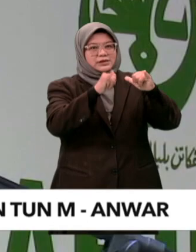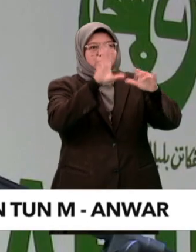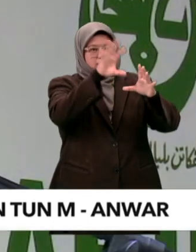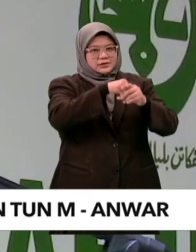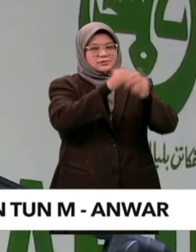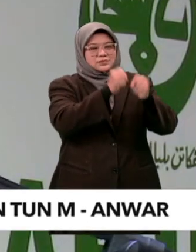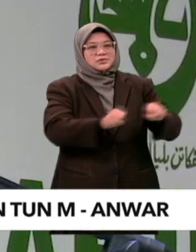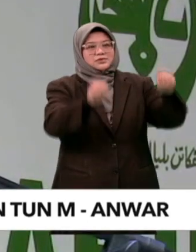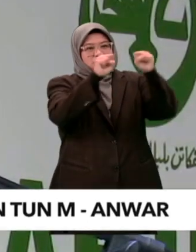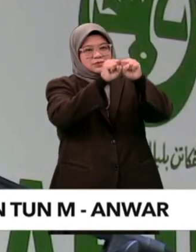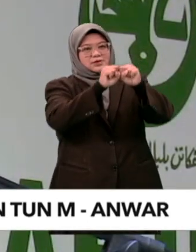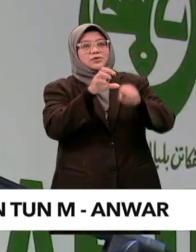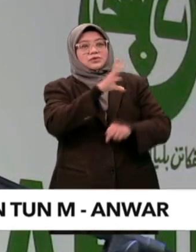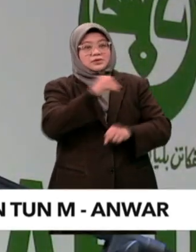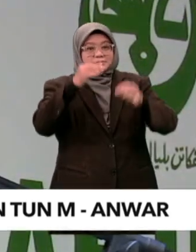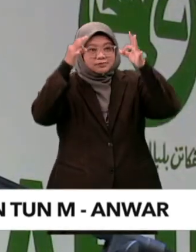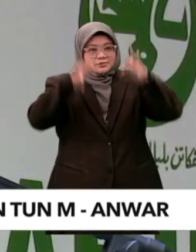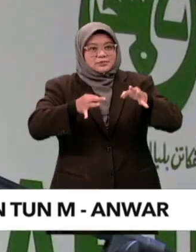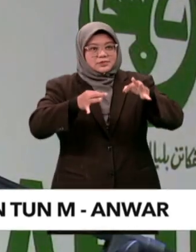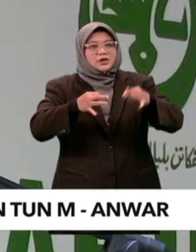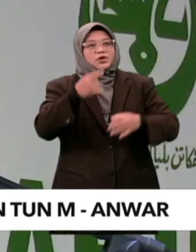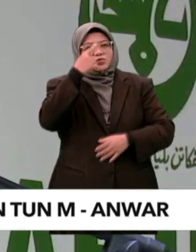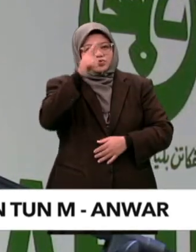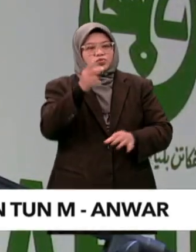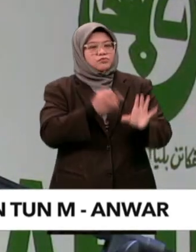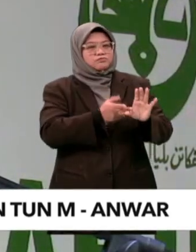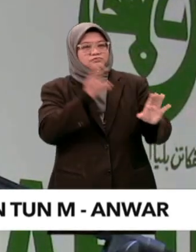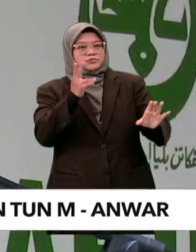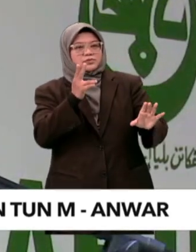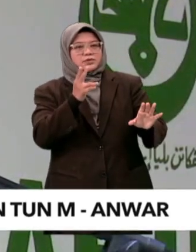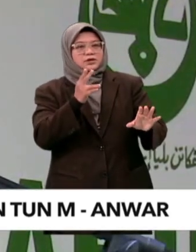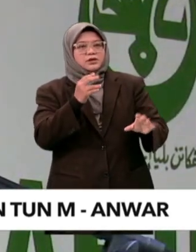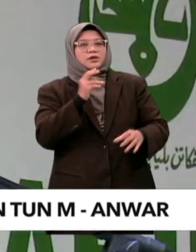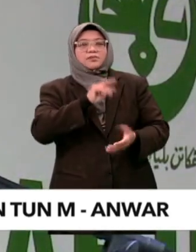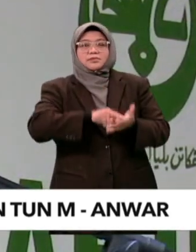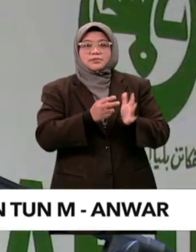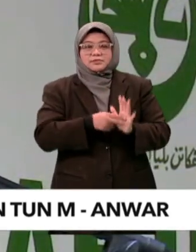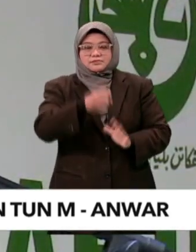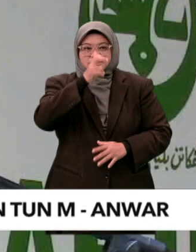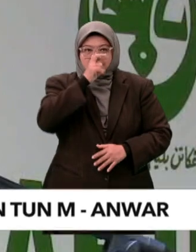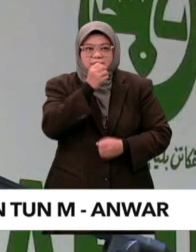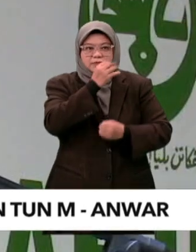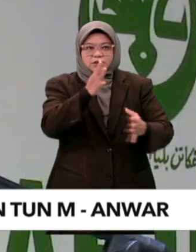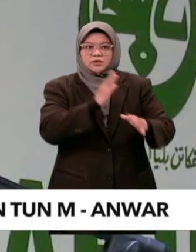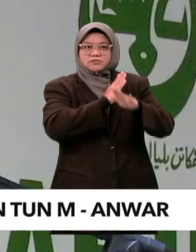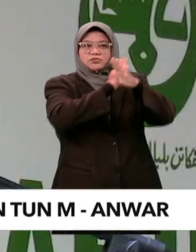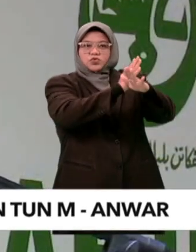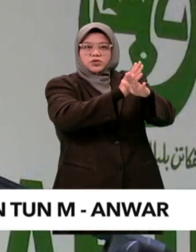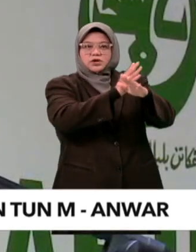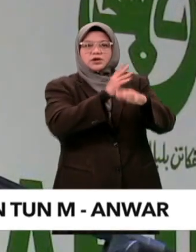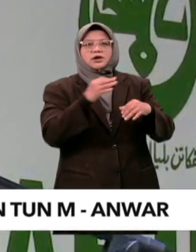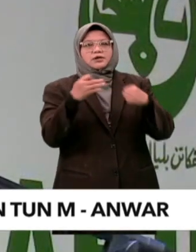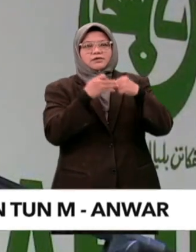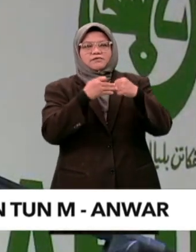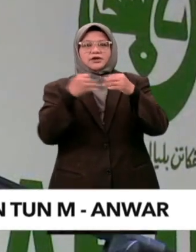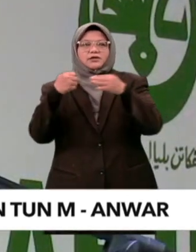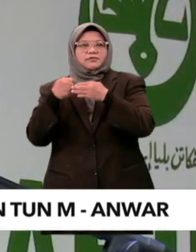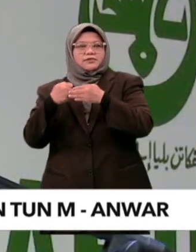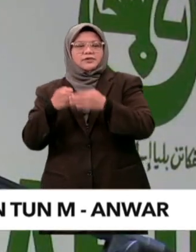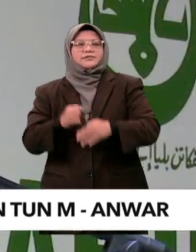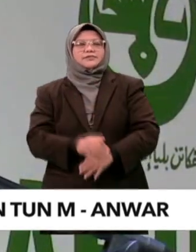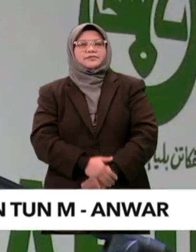dan memutuskan untuk mengeluarkan kenyataannya tegas menolak kafirman kafir tidak